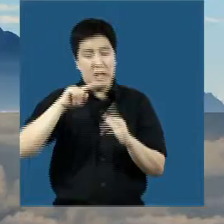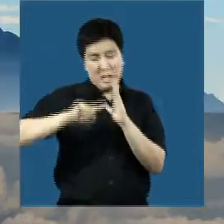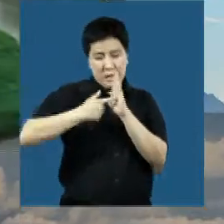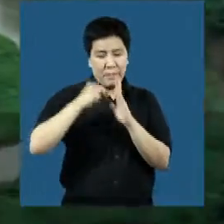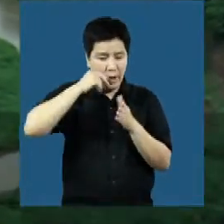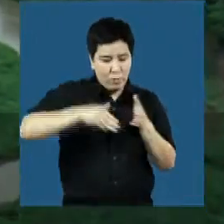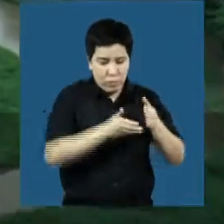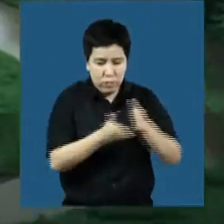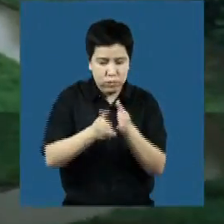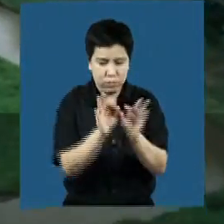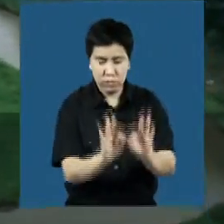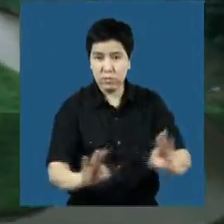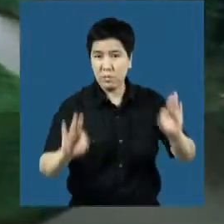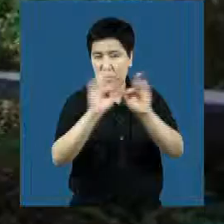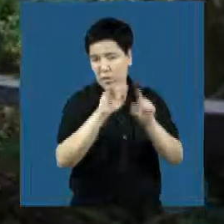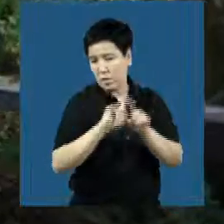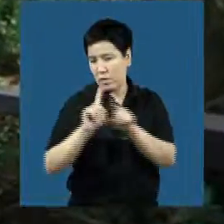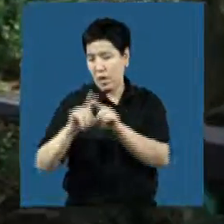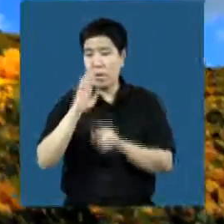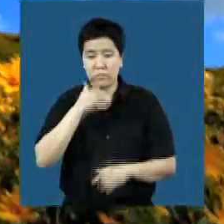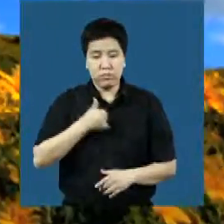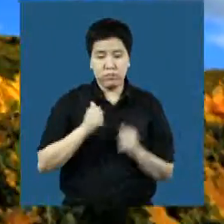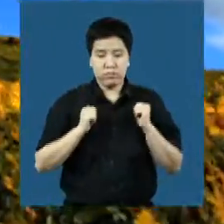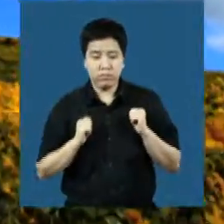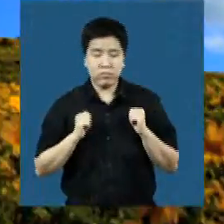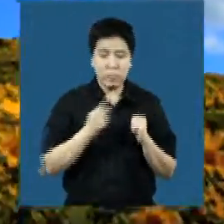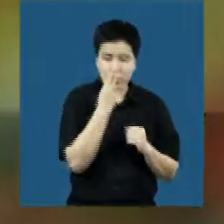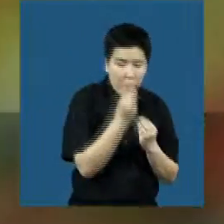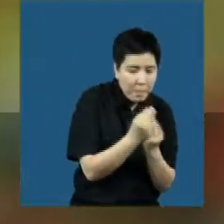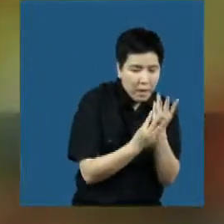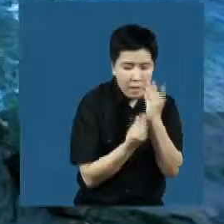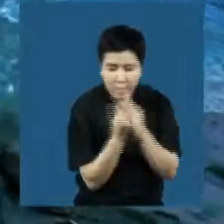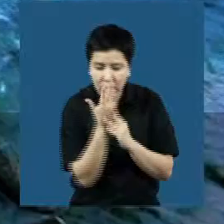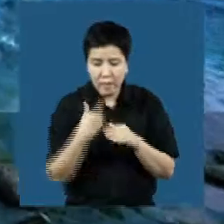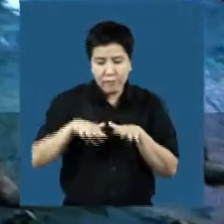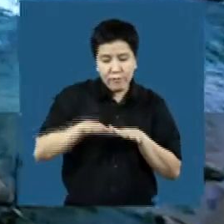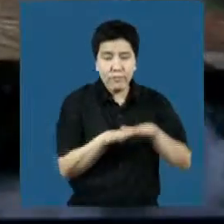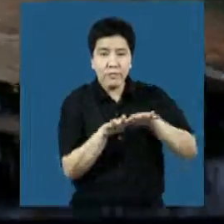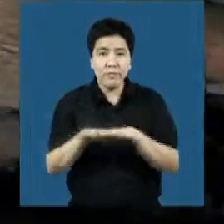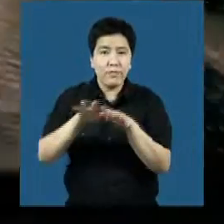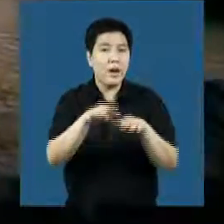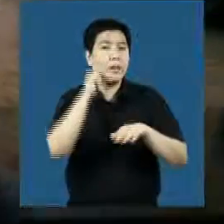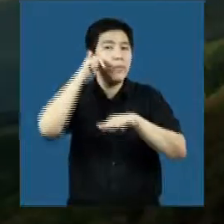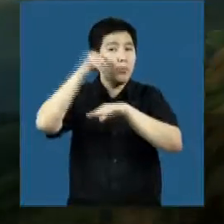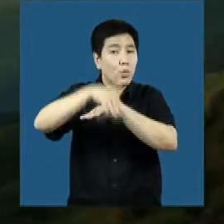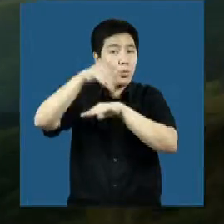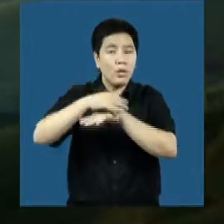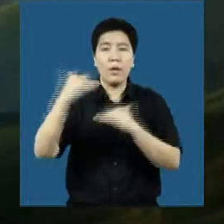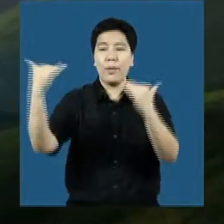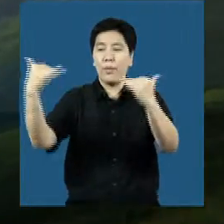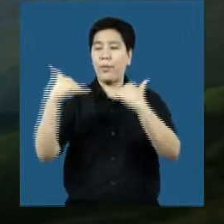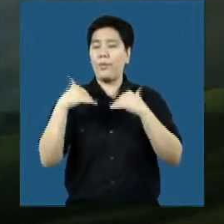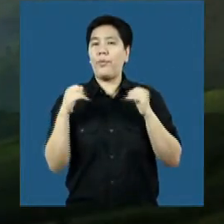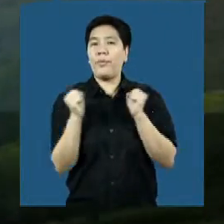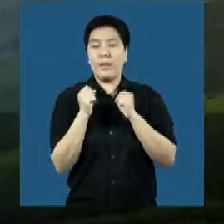หล่งกำเนิดของแม่น้ำที่สำคัญหลายสายการเข้าป่าขึ้นดอยชมดอกไม้ล่องแก่งเที่ยวน้ำตกสัมผัสลมหน